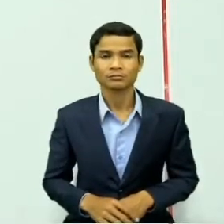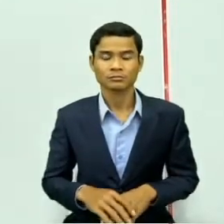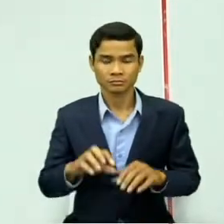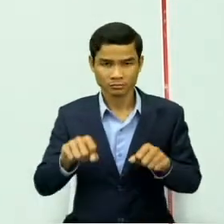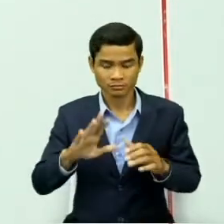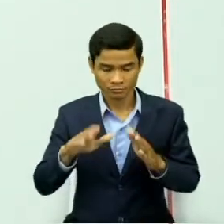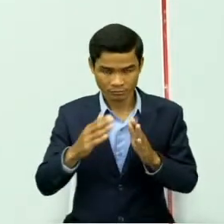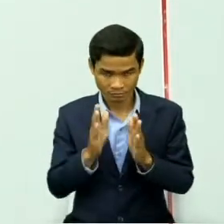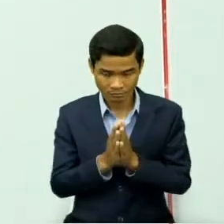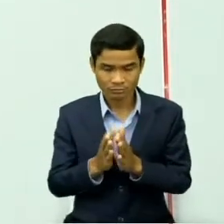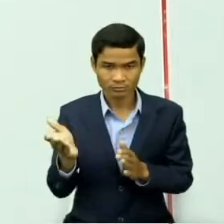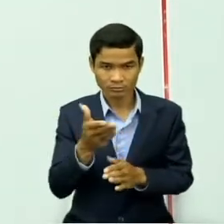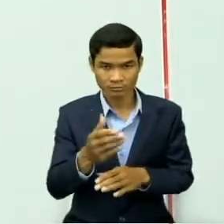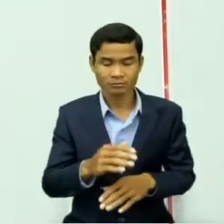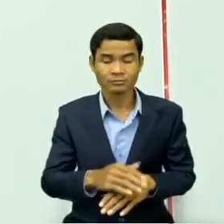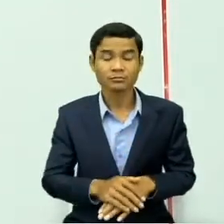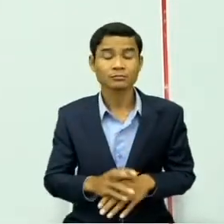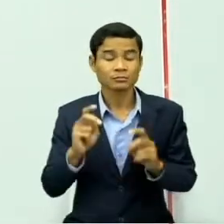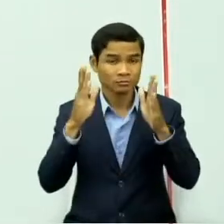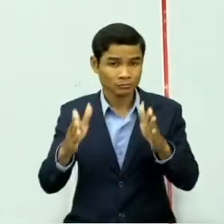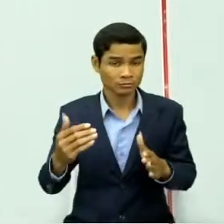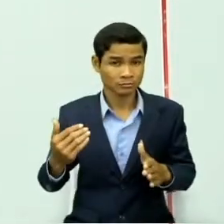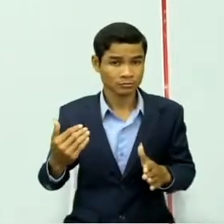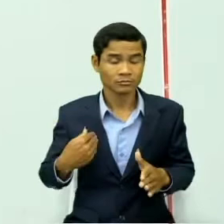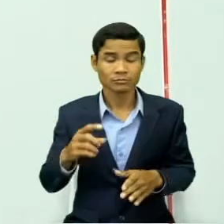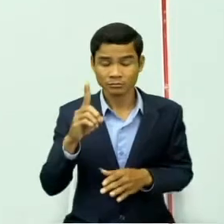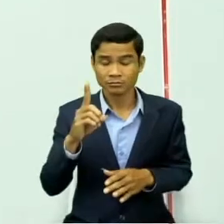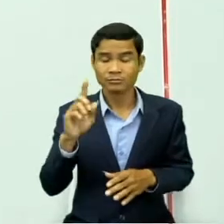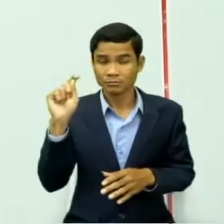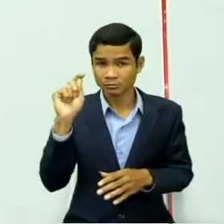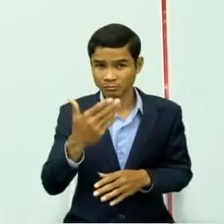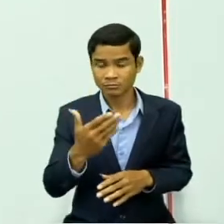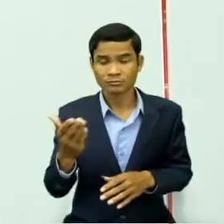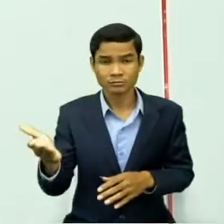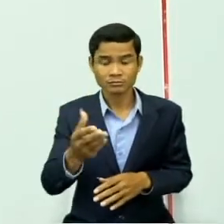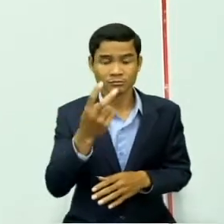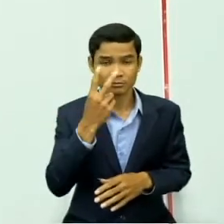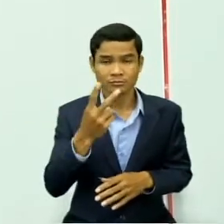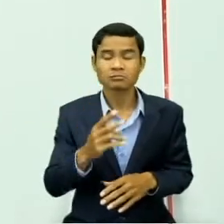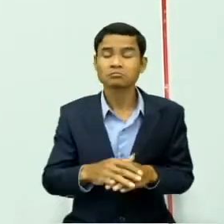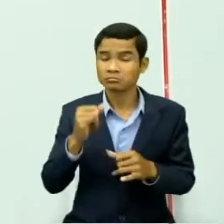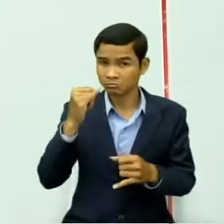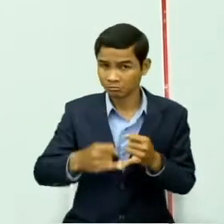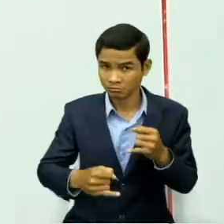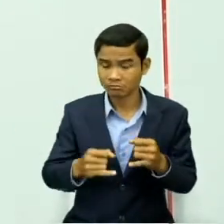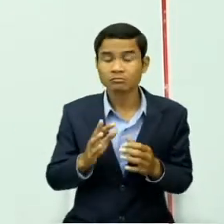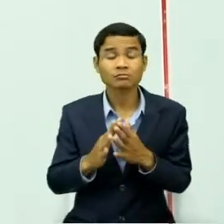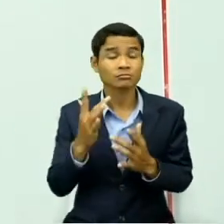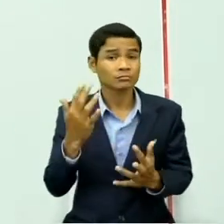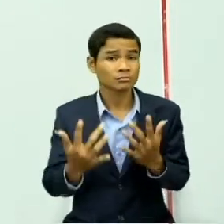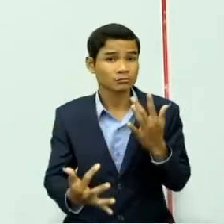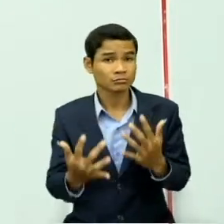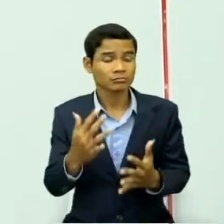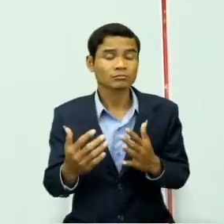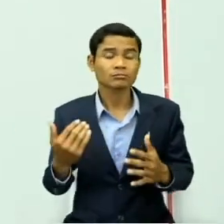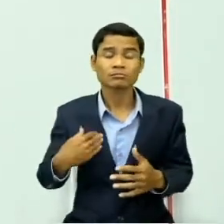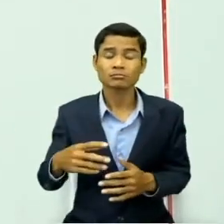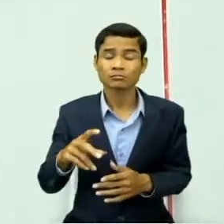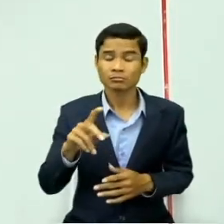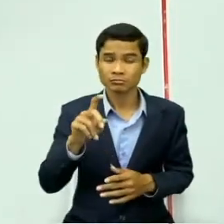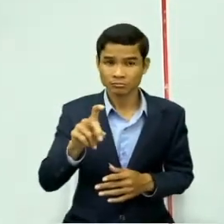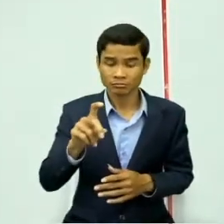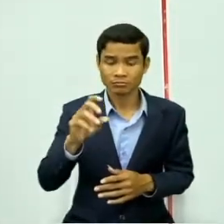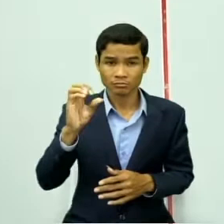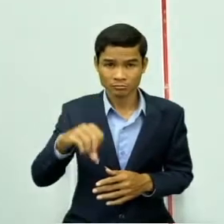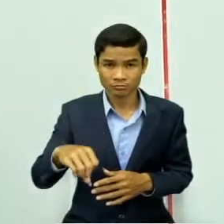Chà, con ấy lấy nẹ cừu nó xa mùi tiết cư rút. Chà, đại dương bàn khớn cư trong cỏ cứ phleng miên sổ đám. Phlờ, lấy